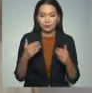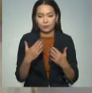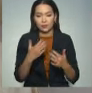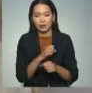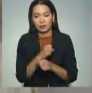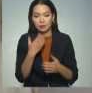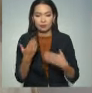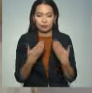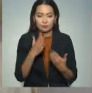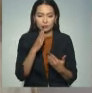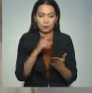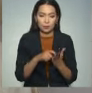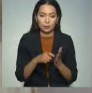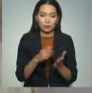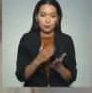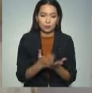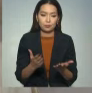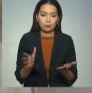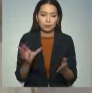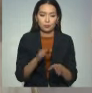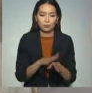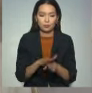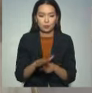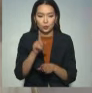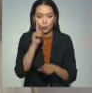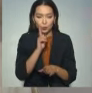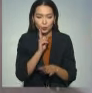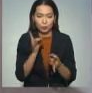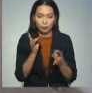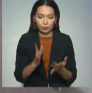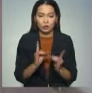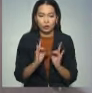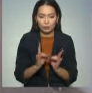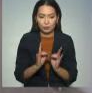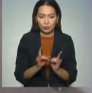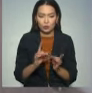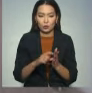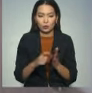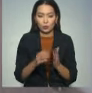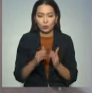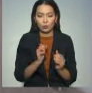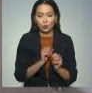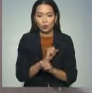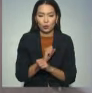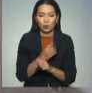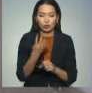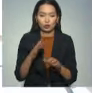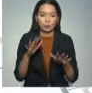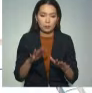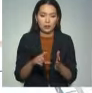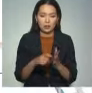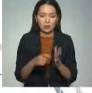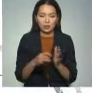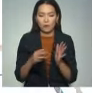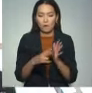вместе. В принципе, полностью уютное, просторное общежитие. В доме студентов есть 4-местные, 6-местные и